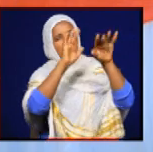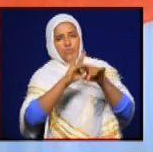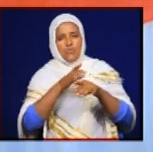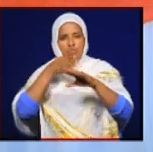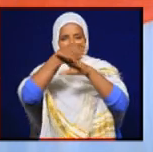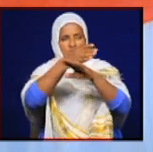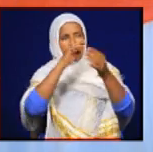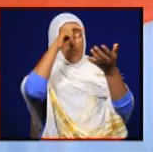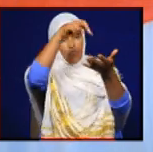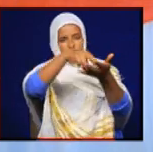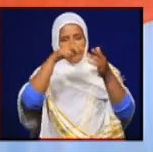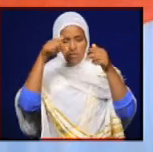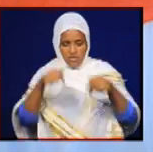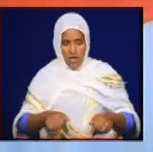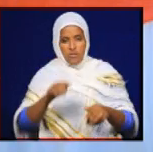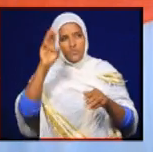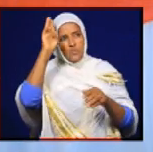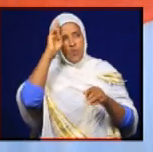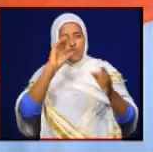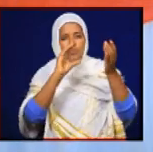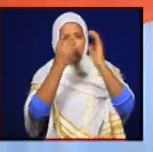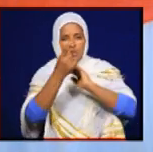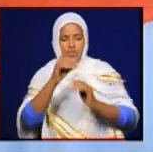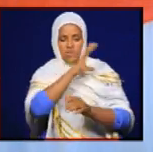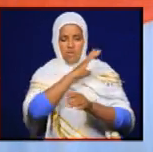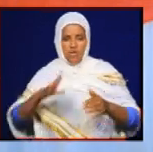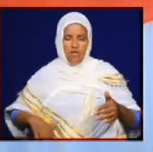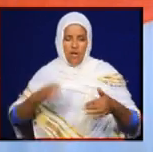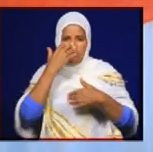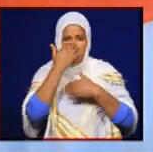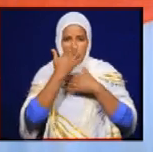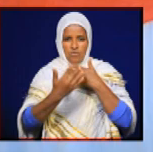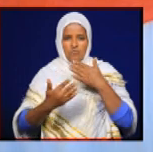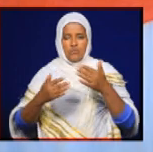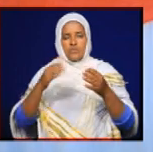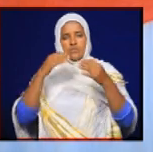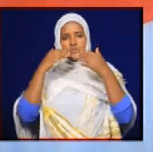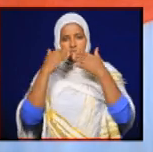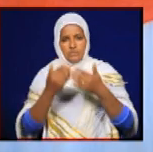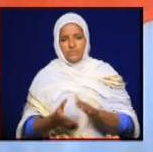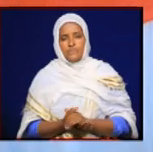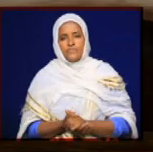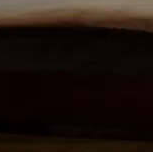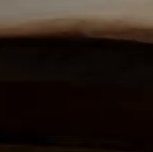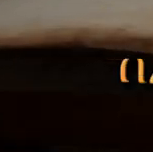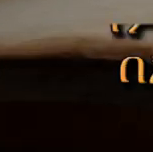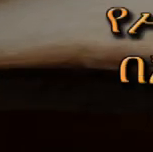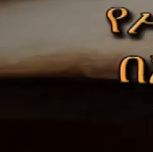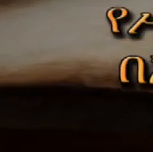ቀራኒው ላይ እንጨት አቁም ያለው ዛሬም ሳዶር ሆኜ ጌታን አደማለው ተሳሃለኝ